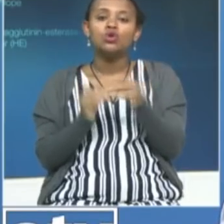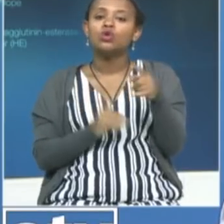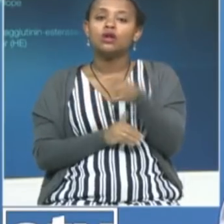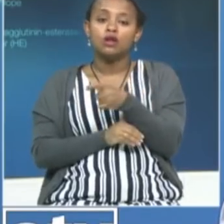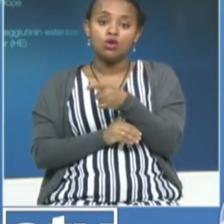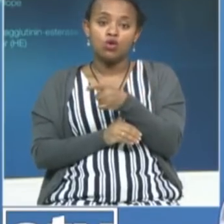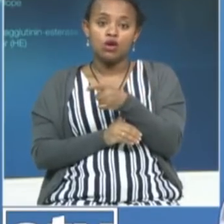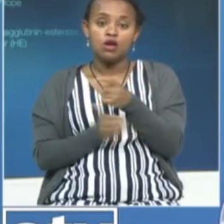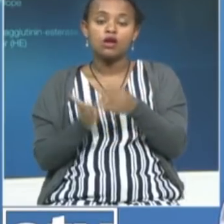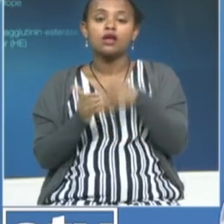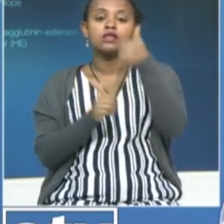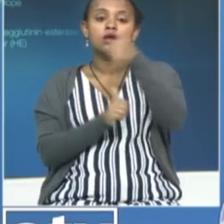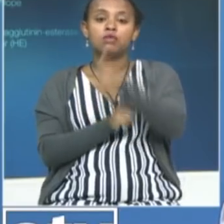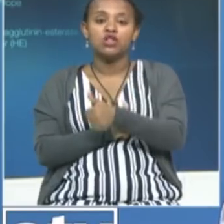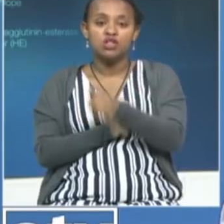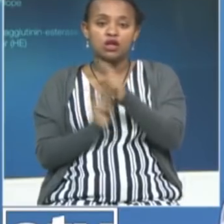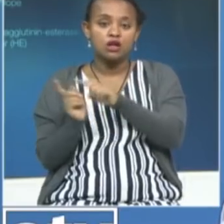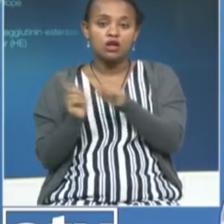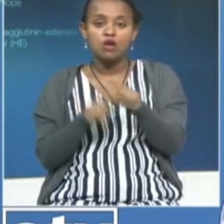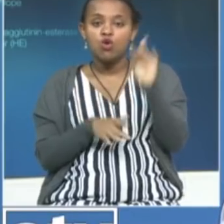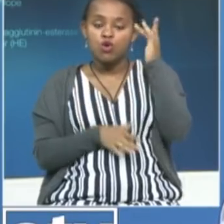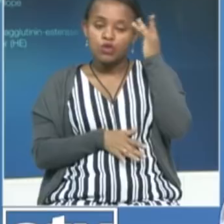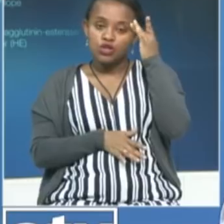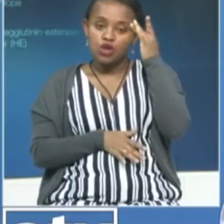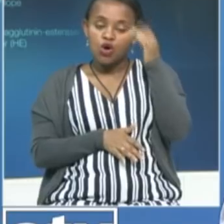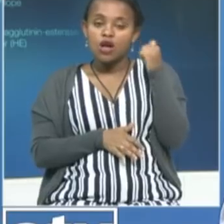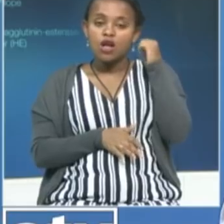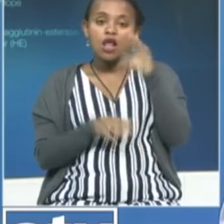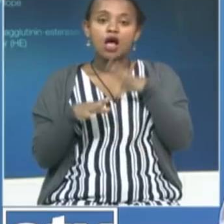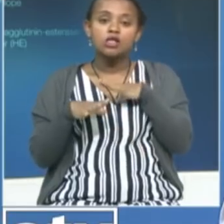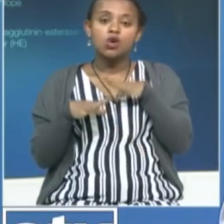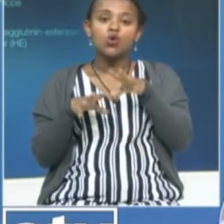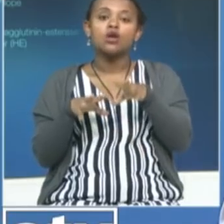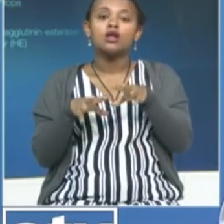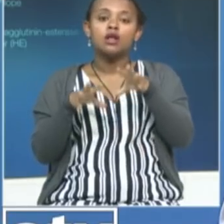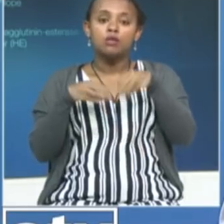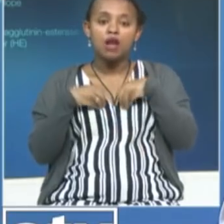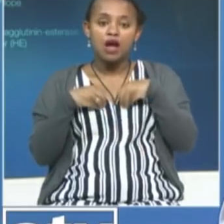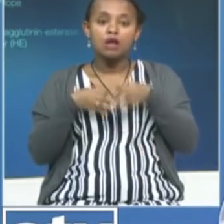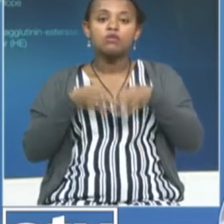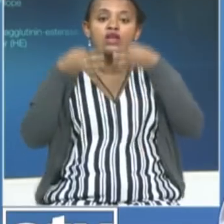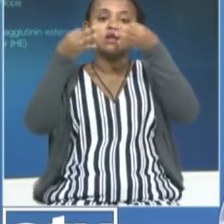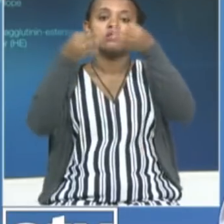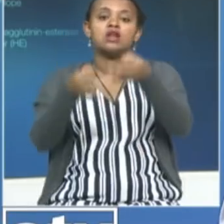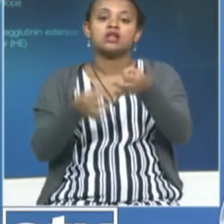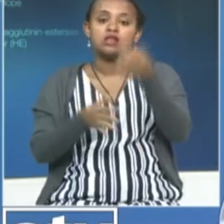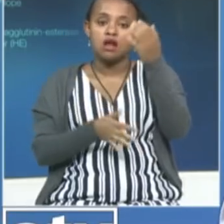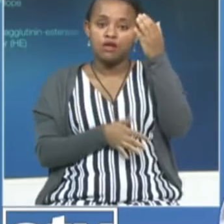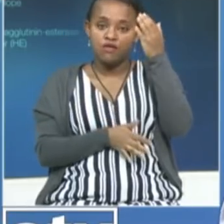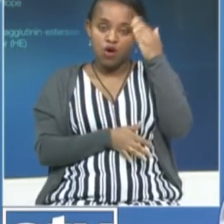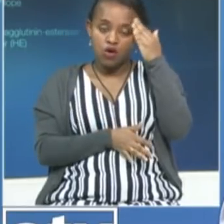እንደሆነ ከዛም ባሻገር ደግሞ በሽታውን ለሌላ ሰው እንደምናቀብል እንደምናስተላልፍ አውቀን